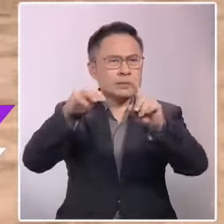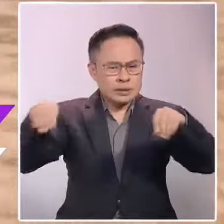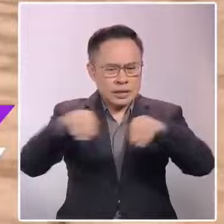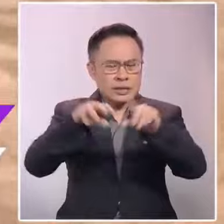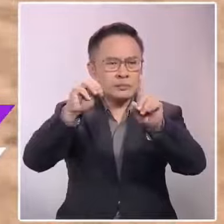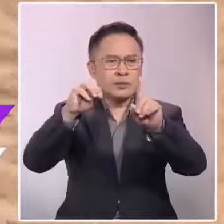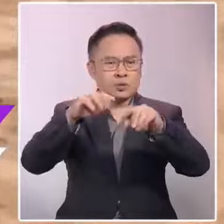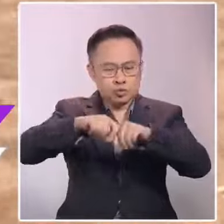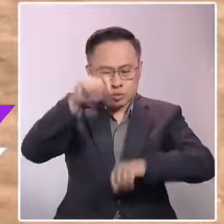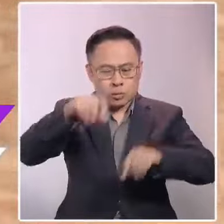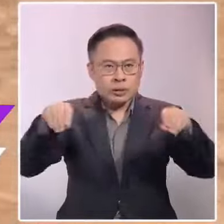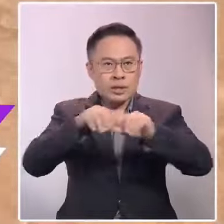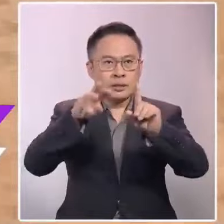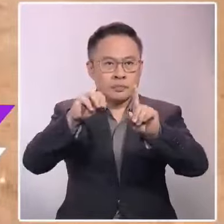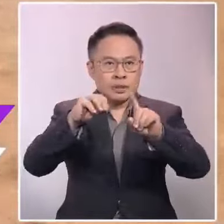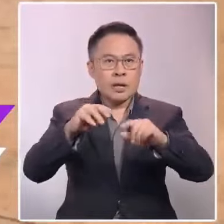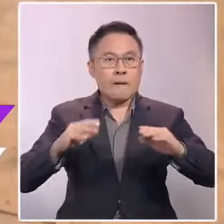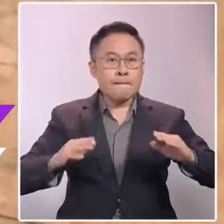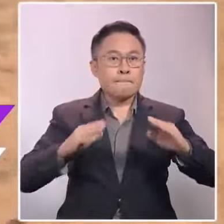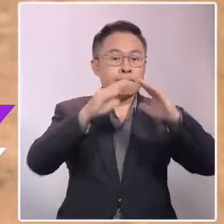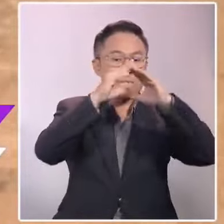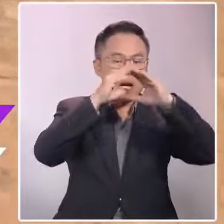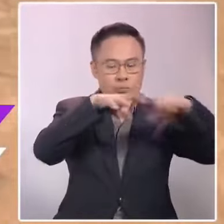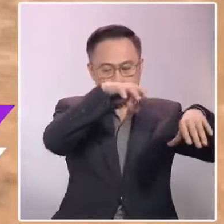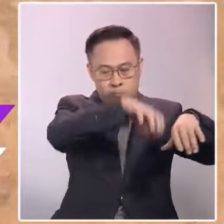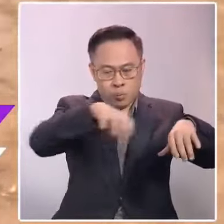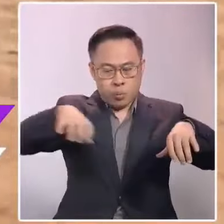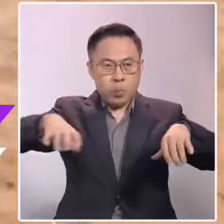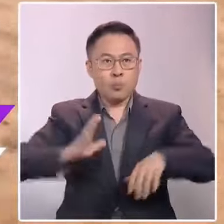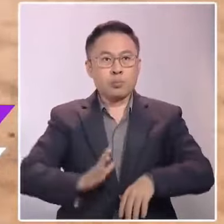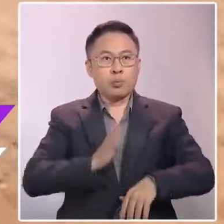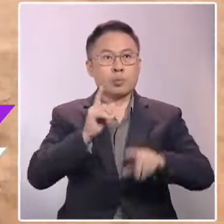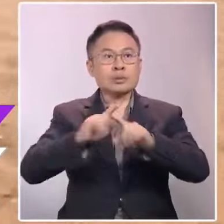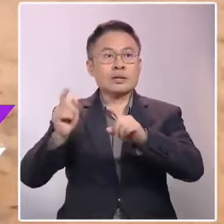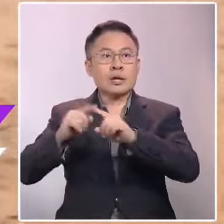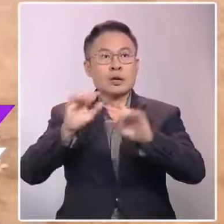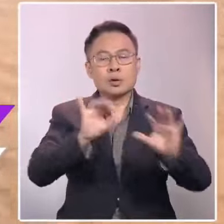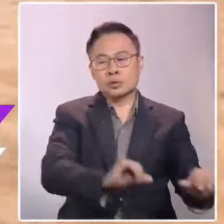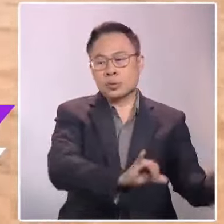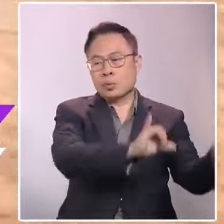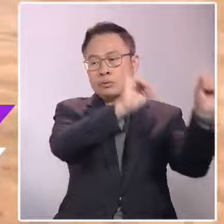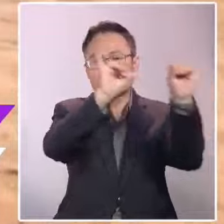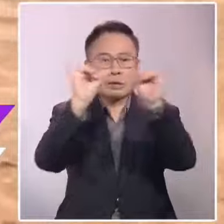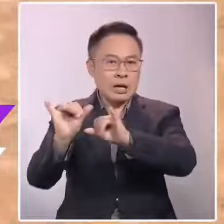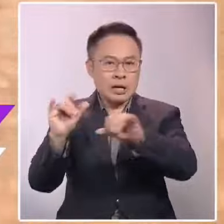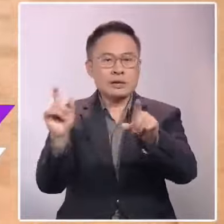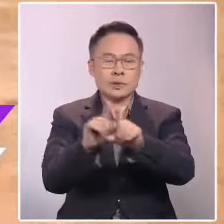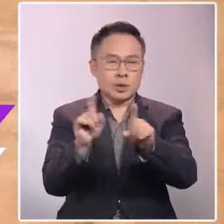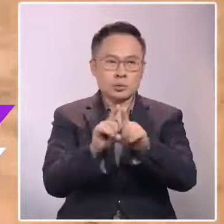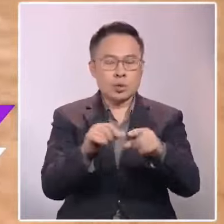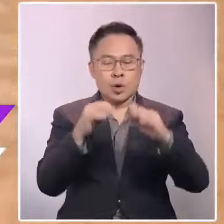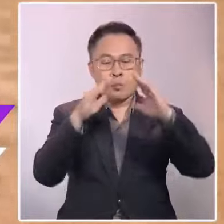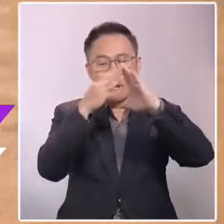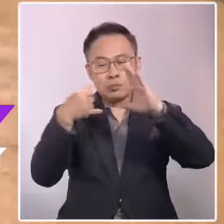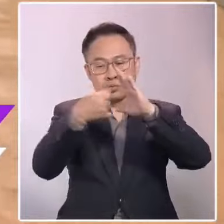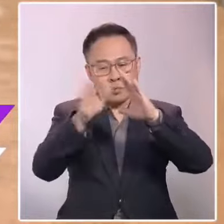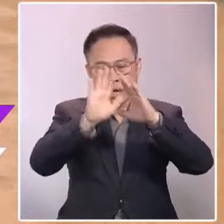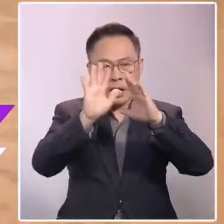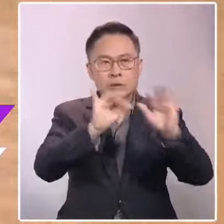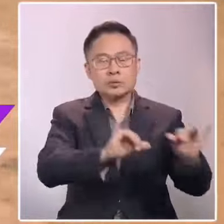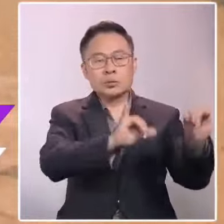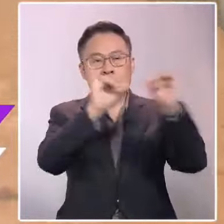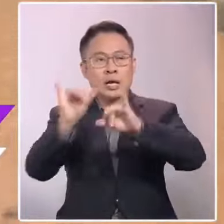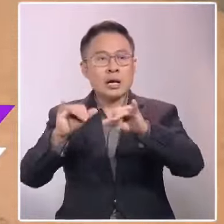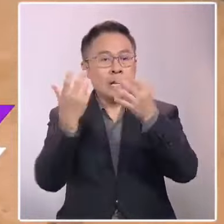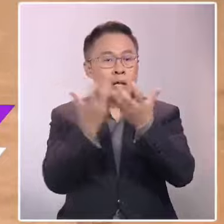านที่อยู่ในบ้านหมู่บ้านจัดสรรหลายร้อยหลังแถบนี้ก็อยู่ในบ้านไม่ได้แล้วนะครับก็ต้องเร่งอพยพขนข้าวของรวมทั้งสัตว์เลี้ย